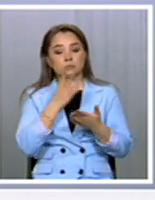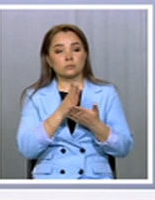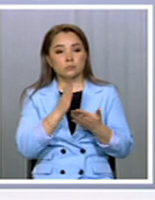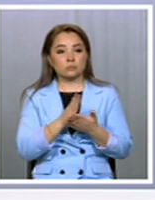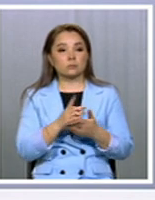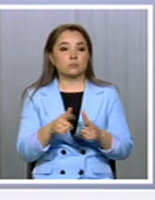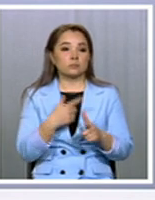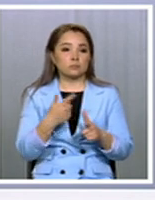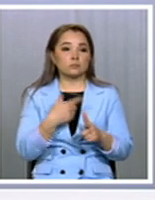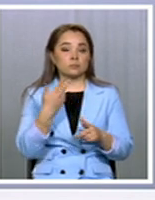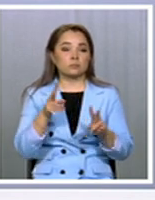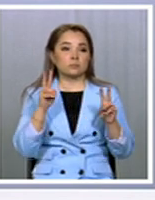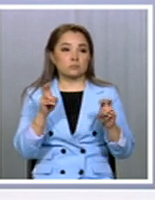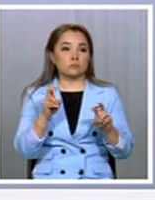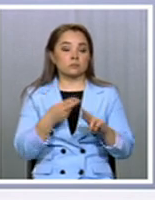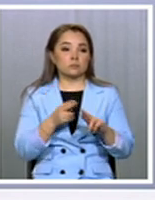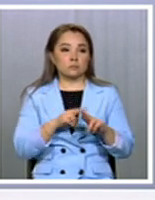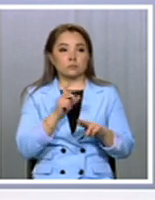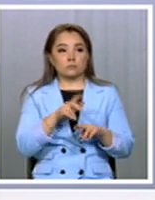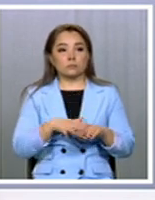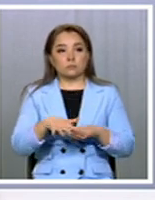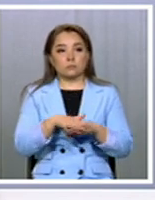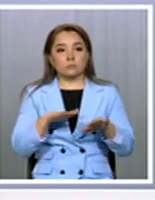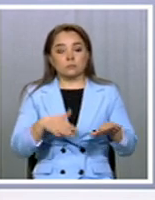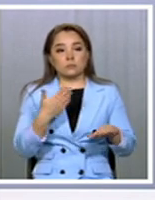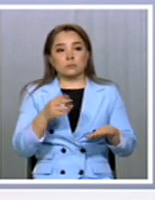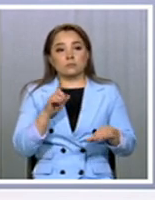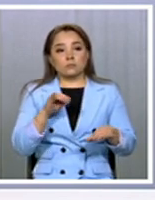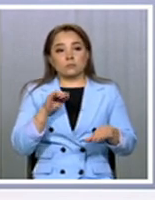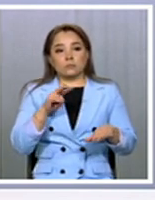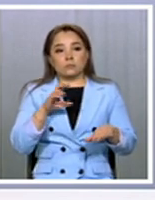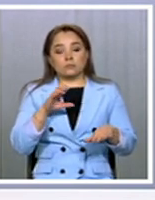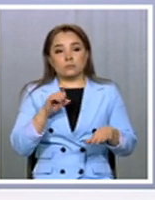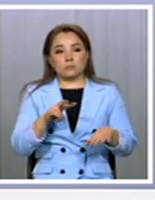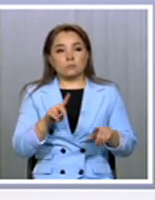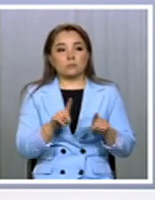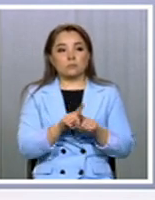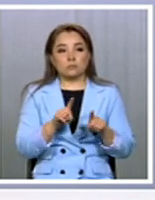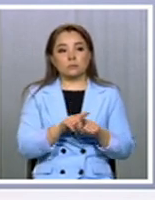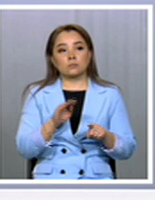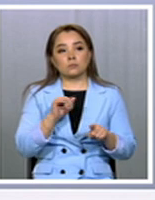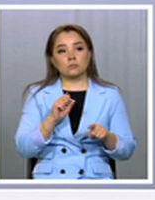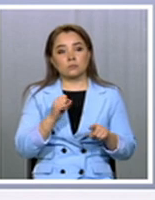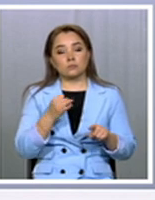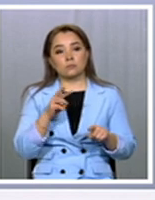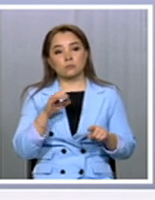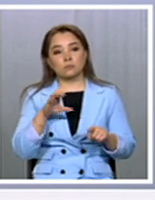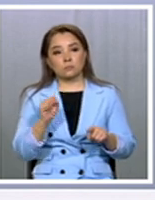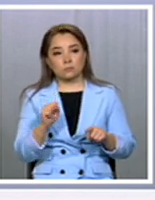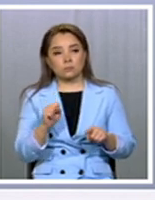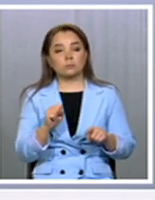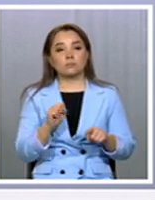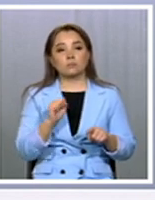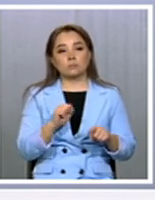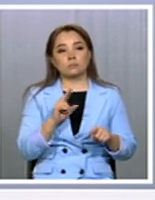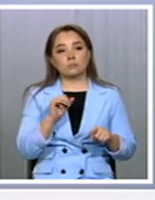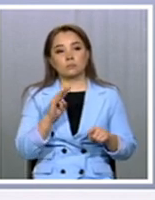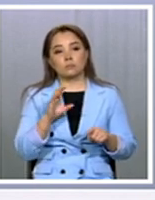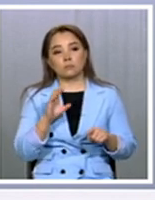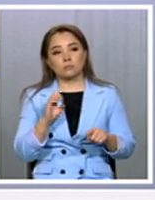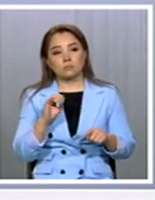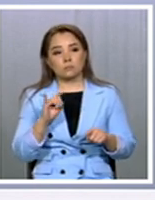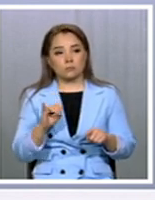Атап айтар болсақ, ол кісілер Біржан Сал Қожағұлы, Жаяу Муса Байжанұлы, Ақан Сері